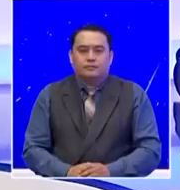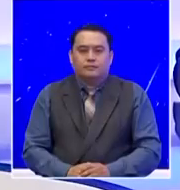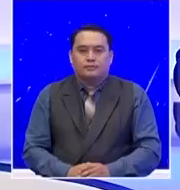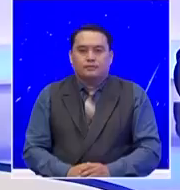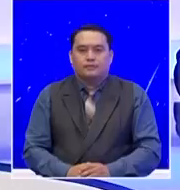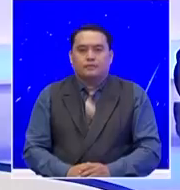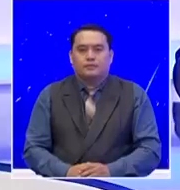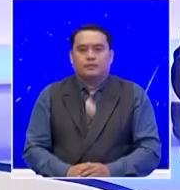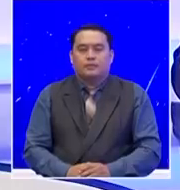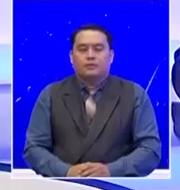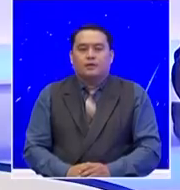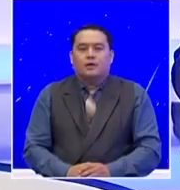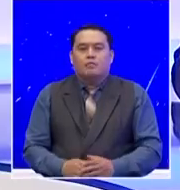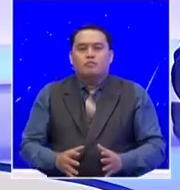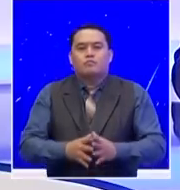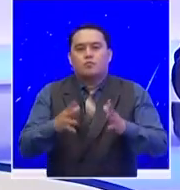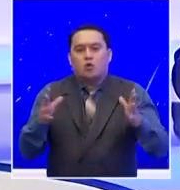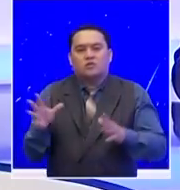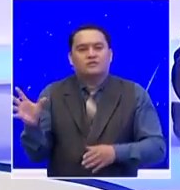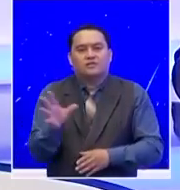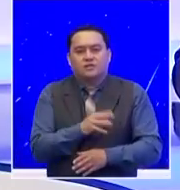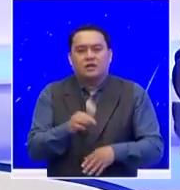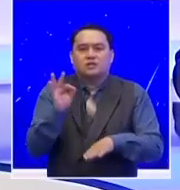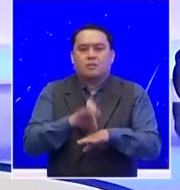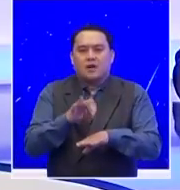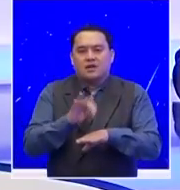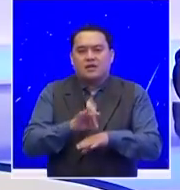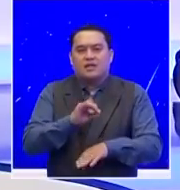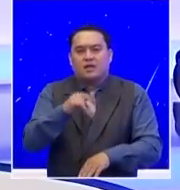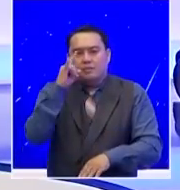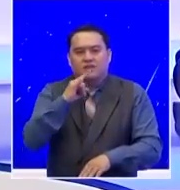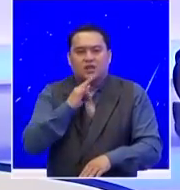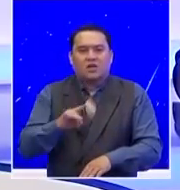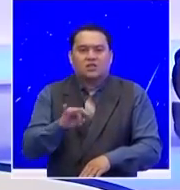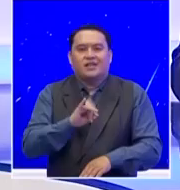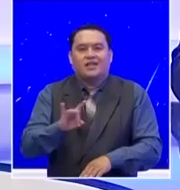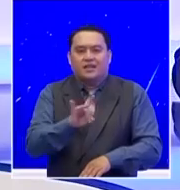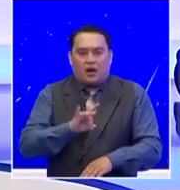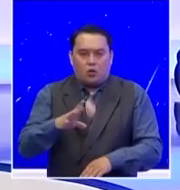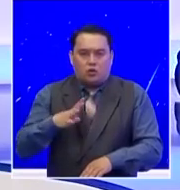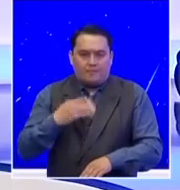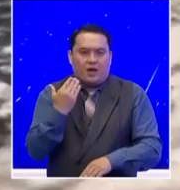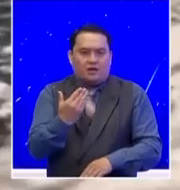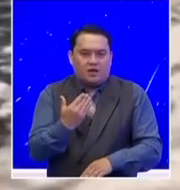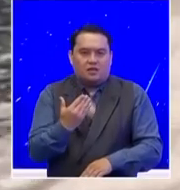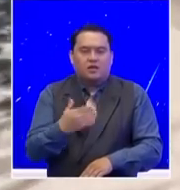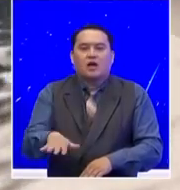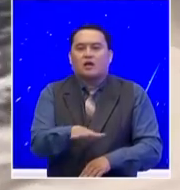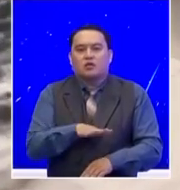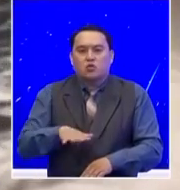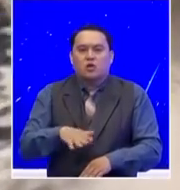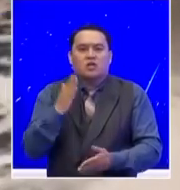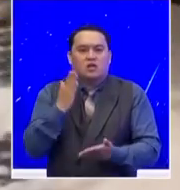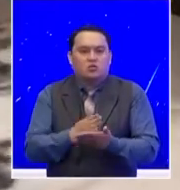По статистике, больше всего зараженных коронавирусной инфекцией приходится на Ембекши-Казахский и Илийские районы. Соответственно, на их территории